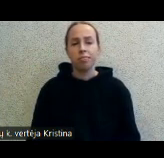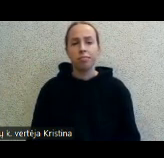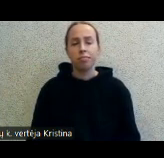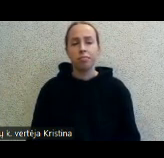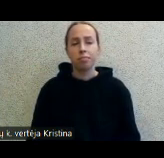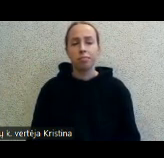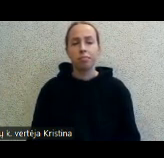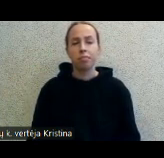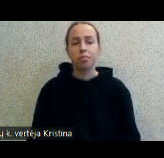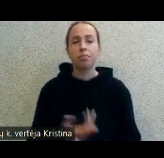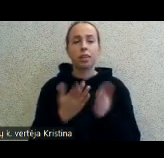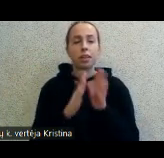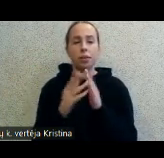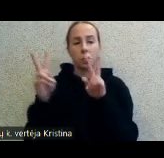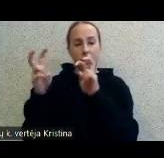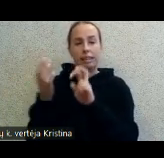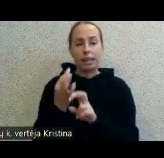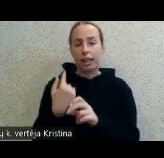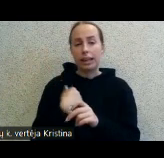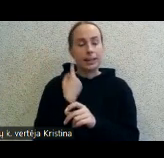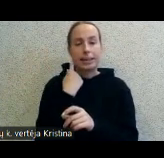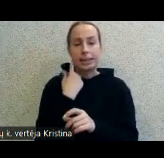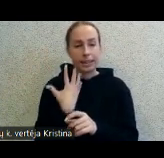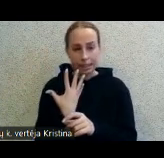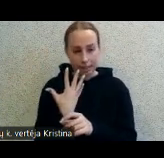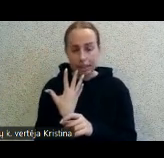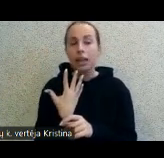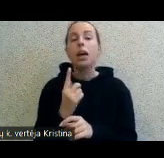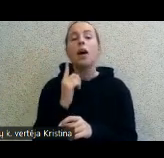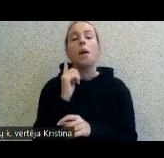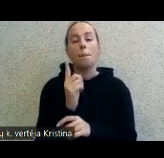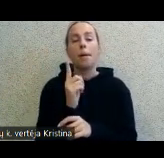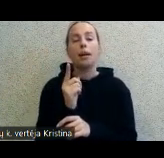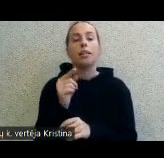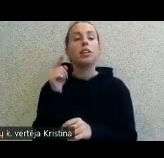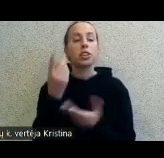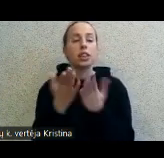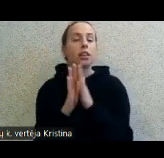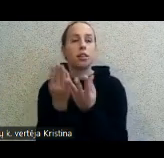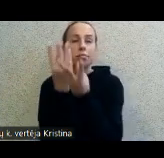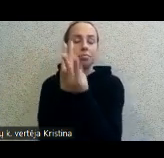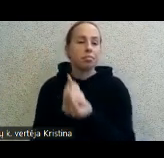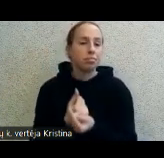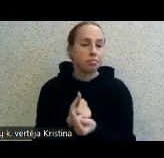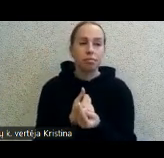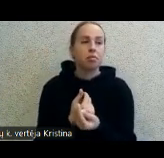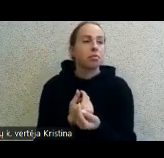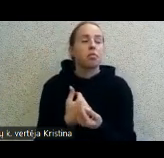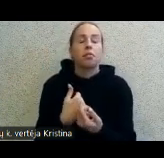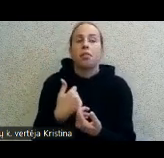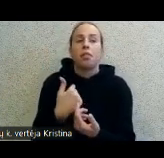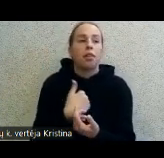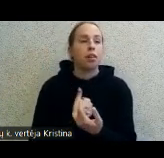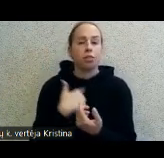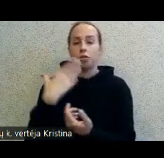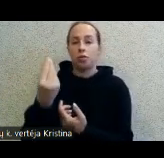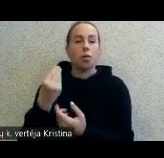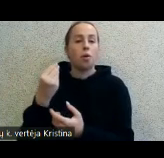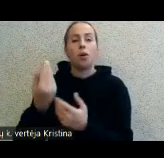Paminėjo knygą, tik tai neišgirdau kokią, bet ji mane iš tikrųjų pakerėjo ir aš galima sakyti, net persikėliau į jos